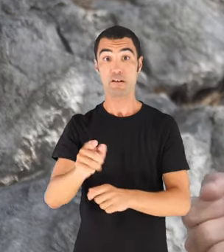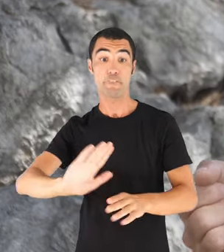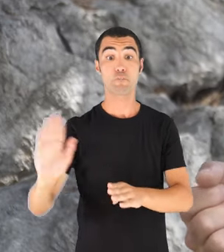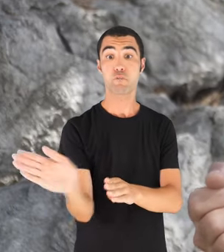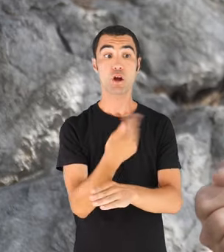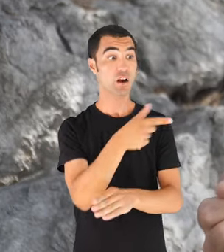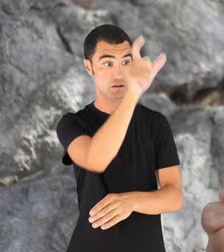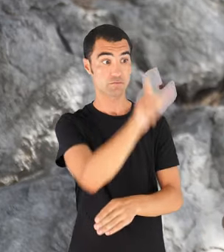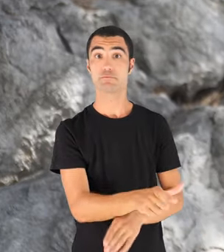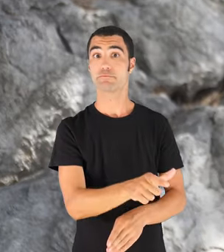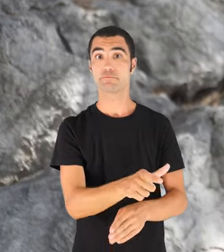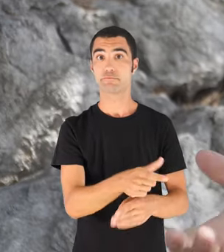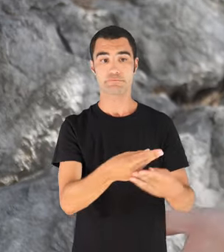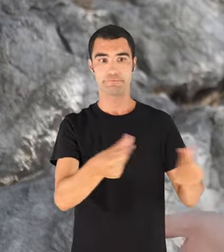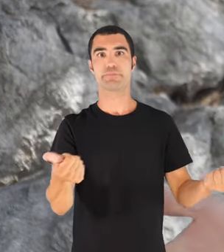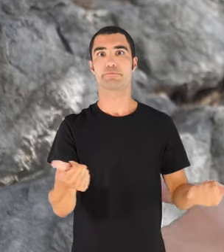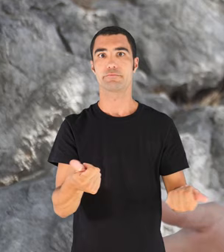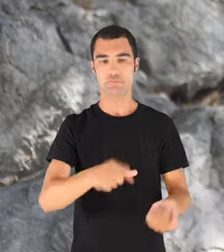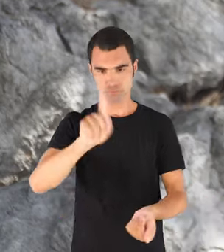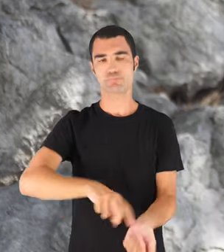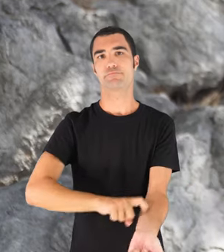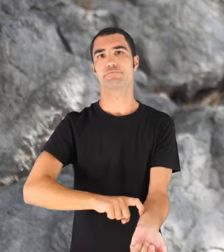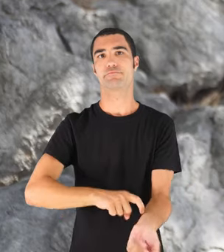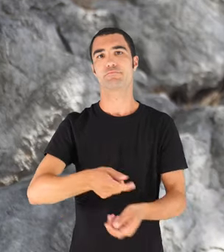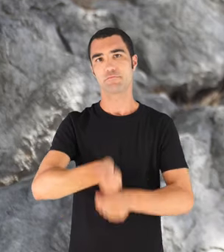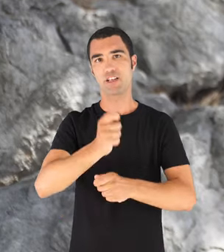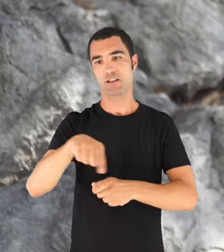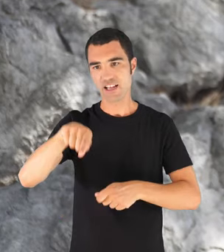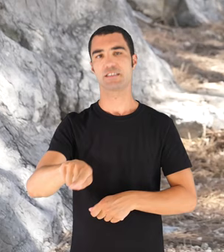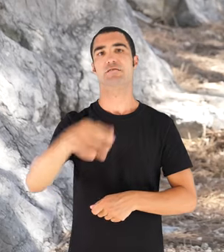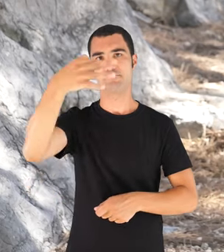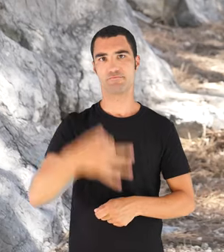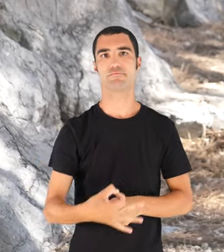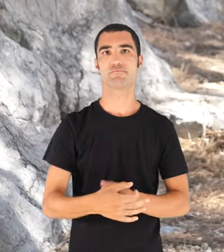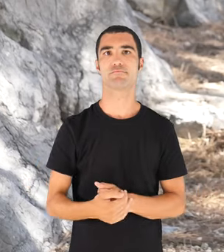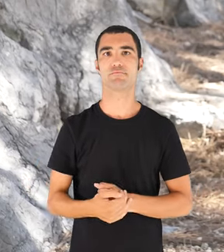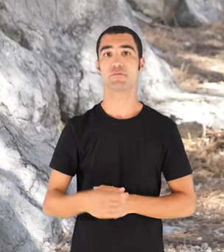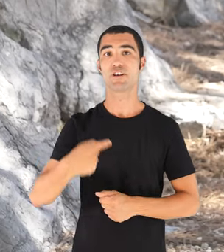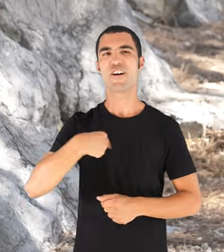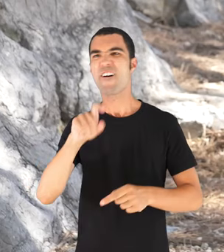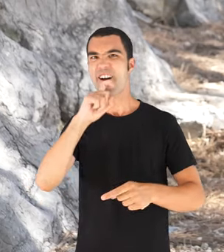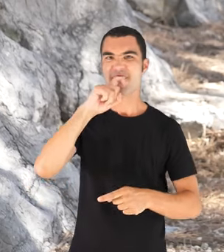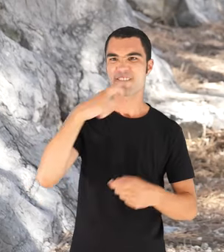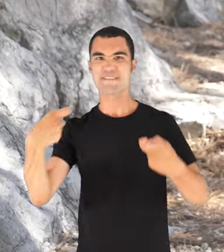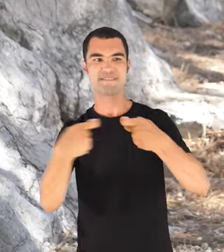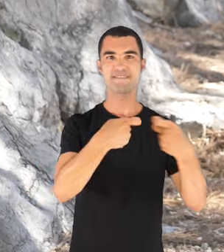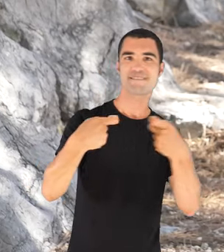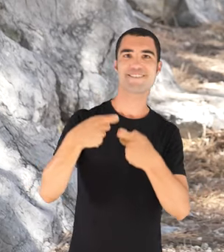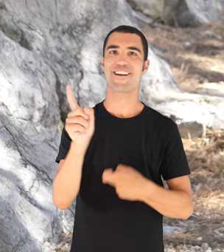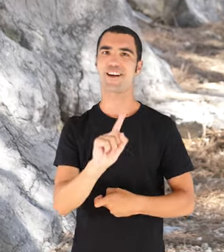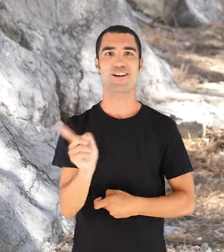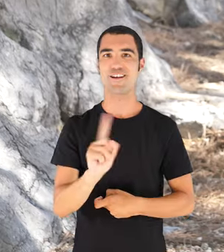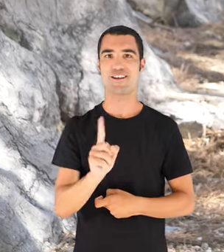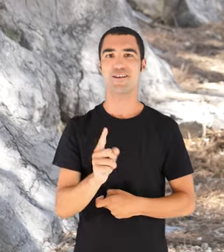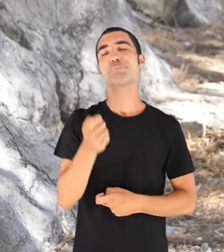això, perds l'essència, ser pescador. Clar, no amb enveges,